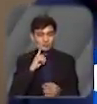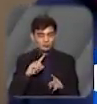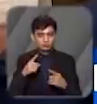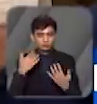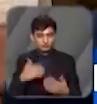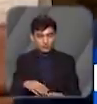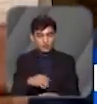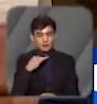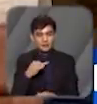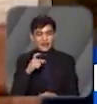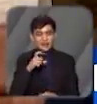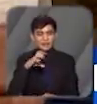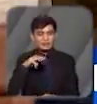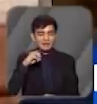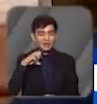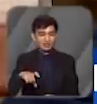Эстет ломбард бойынша қазір